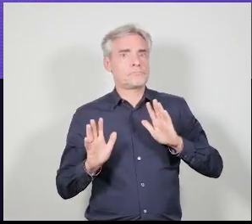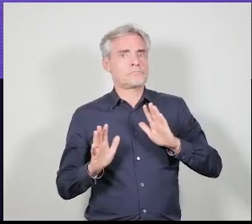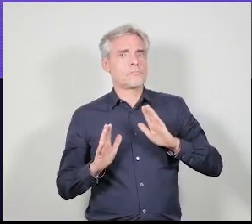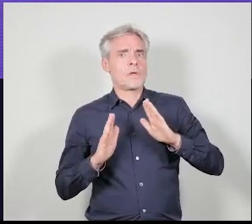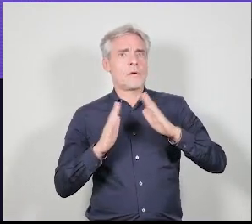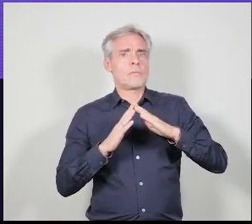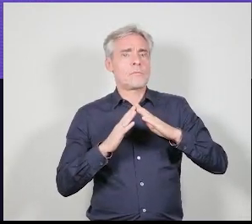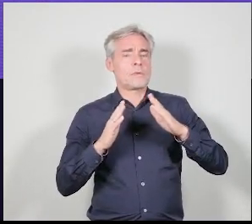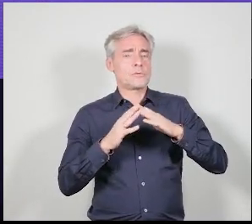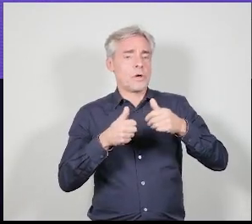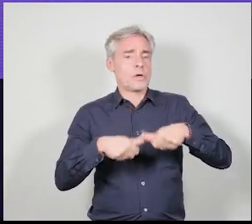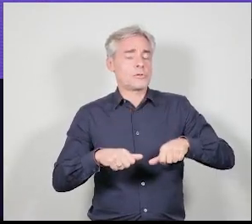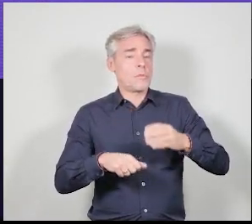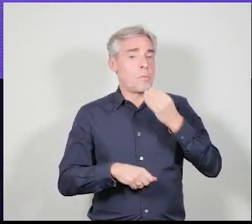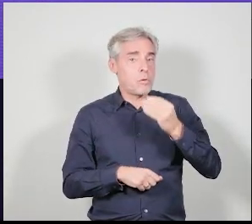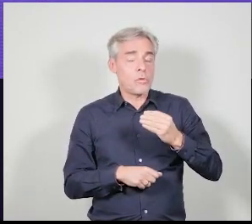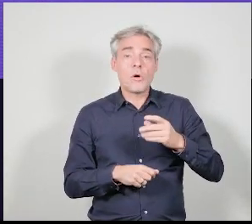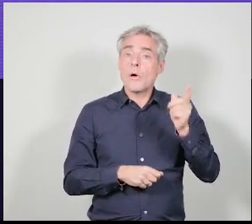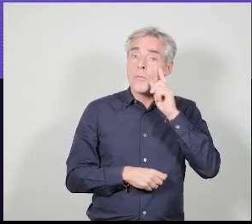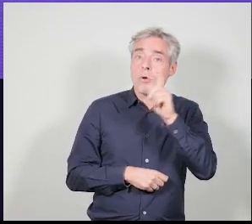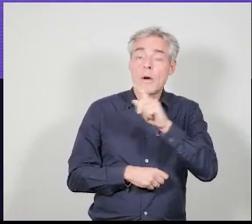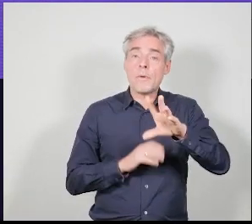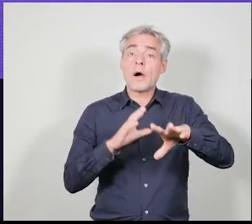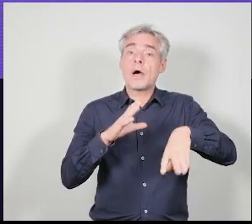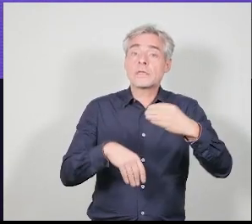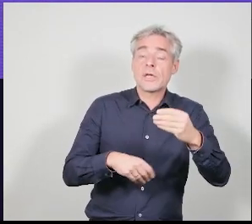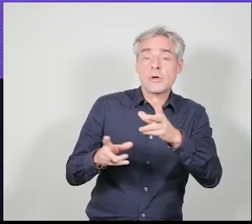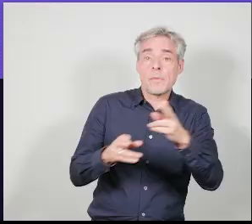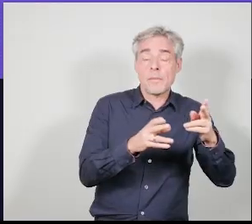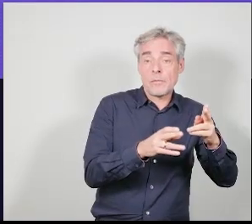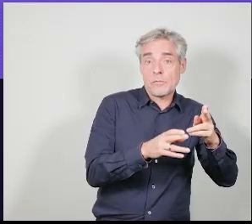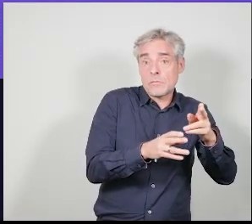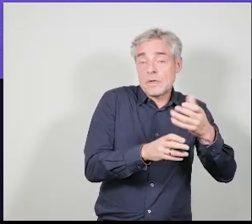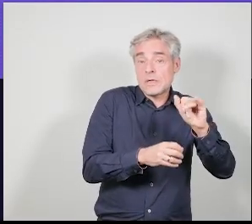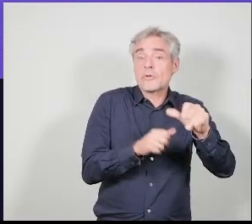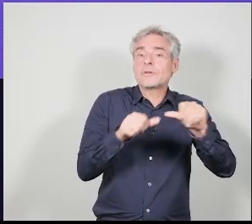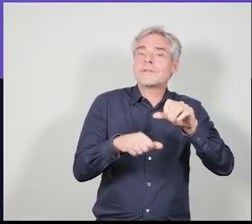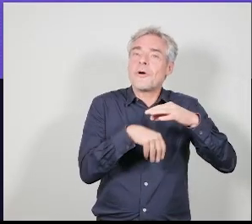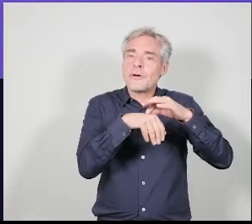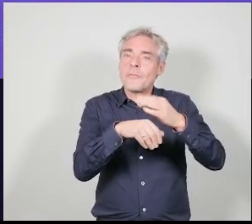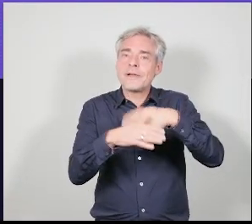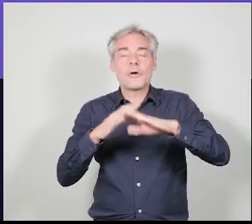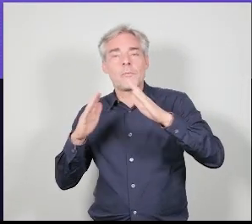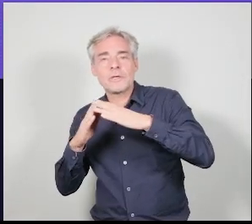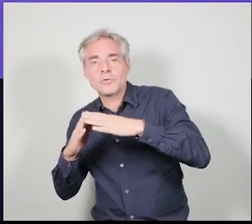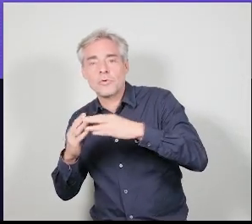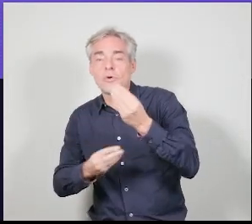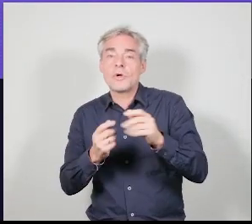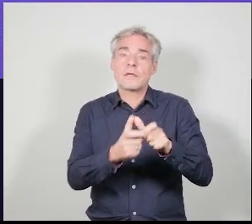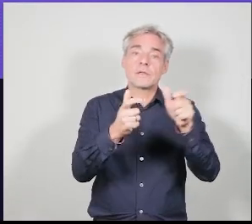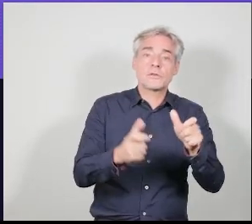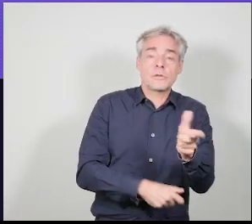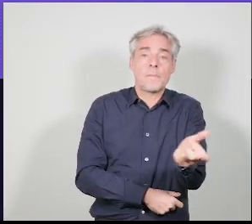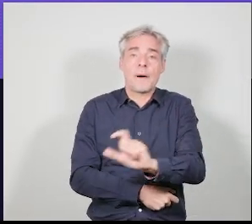l'hébergement est une réponse, mais pourquoi pas de l'hébergement séquentiel si on m'accompagne à domicile avec